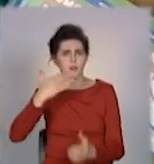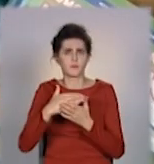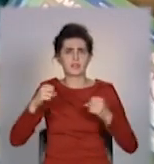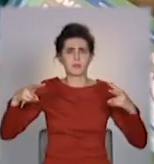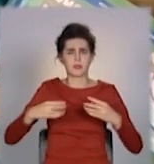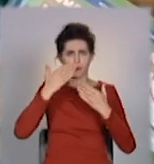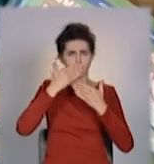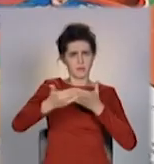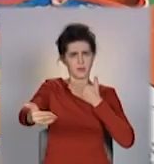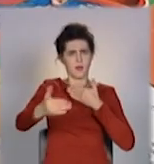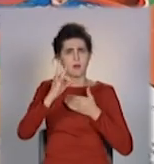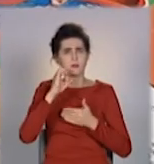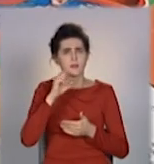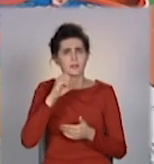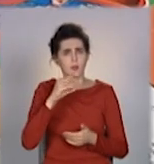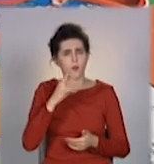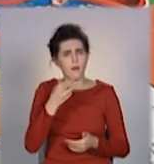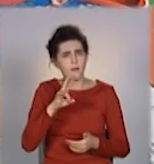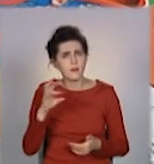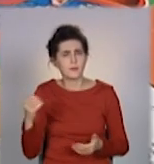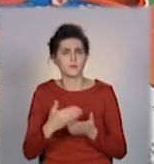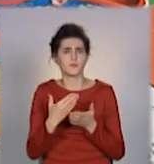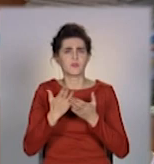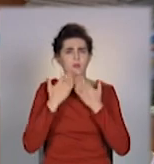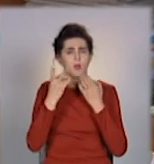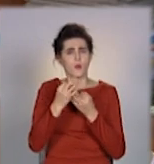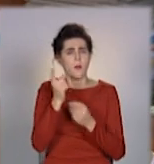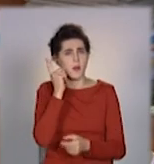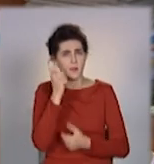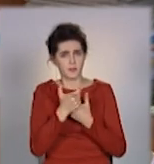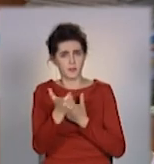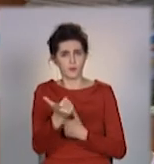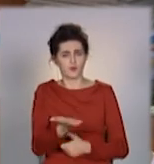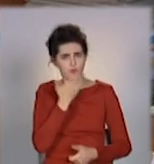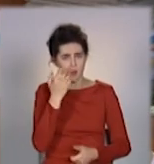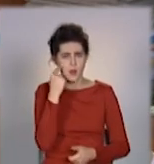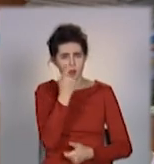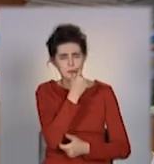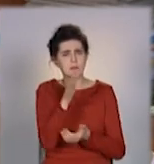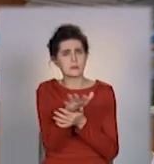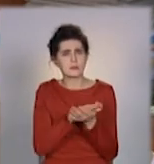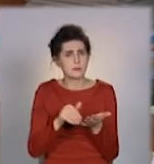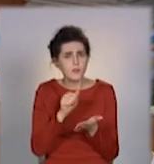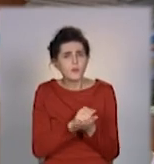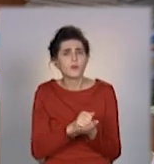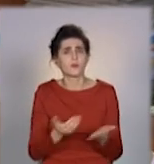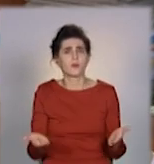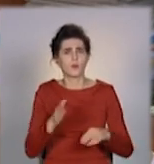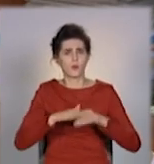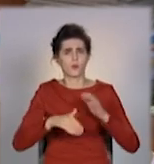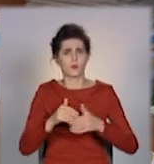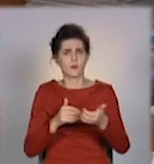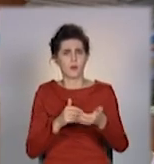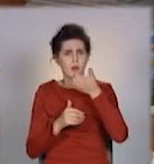відстані. Найнебезпечніше для здоров'я – читання зі смартфона. Потому что человек в любом случае не будет держать телефон